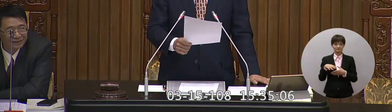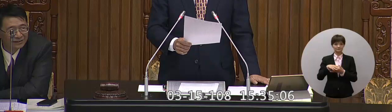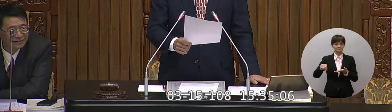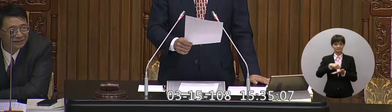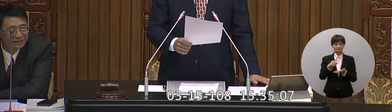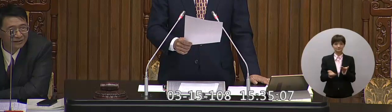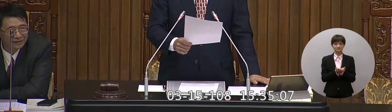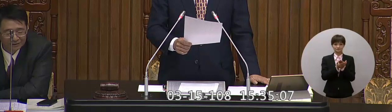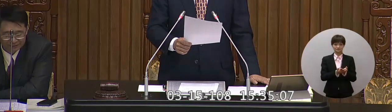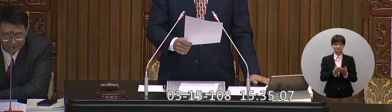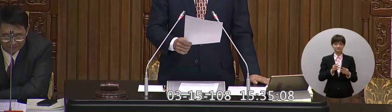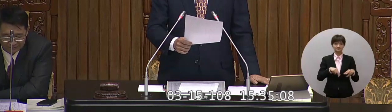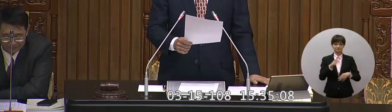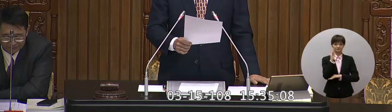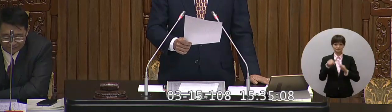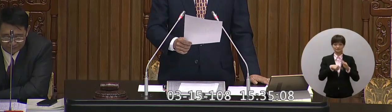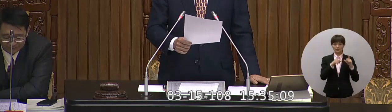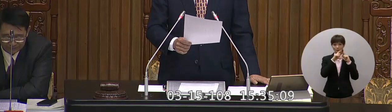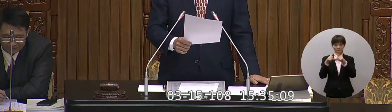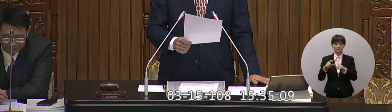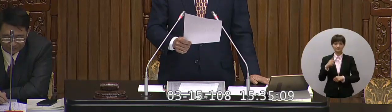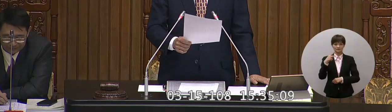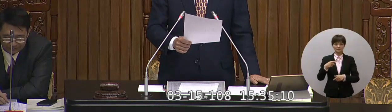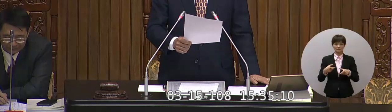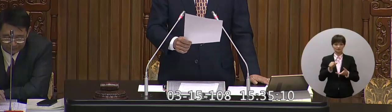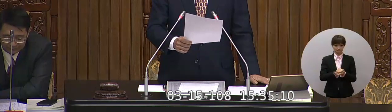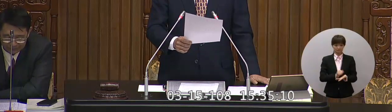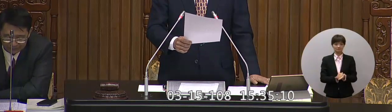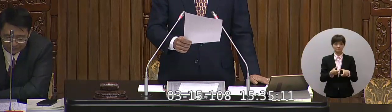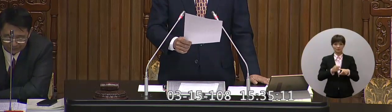出，请行政院书面答复并列入记录，刊登公报。